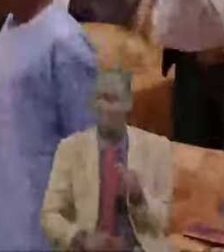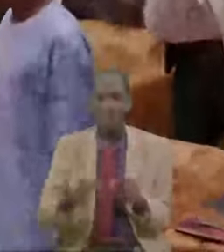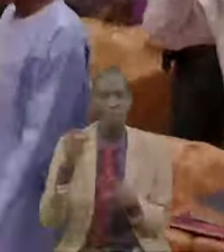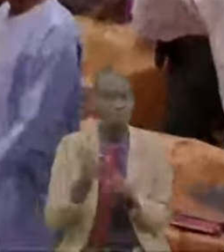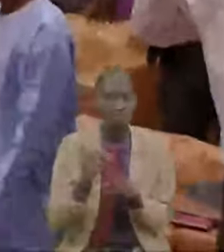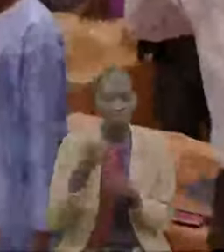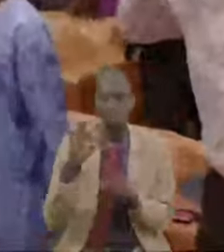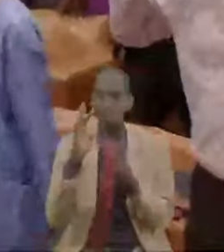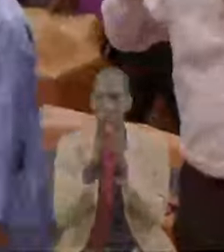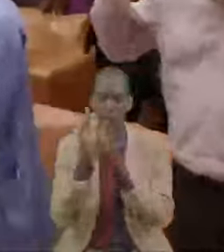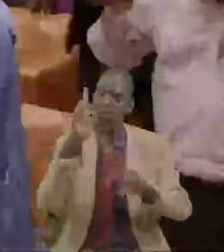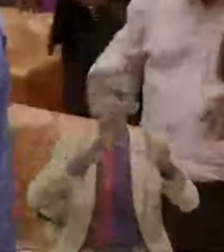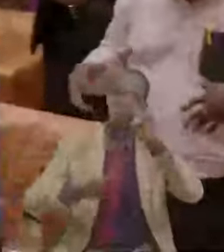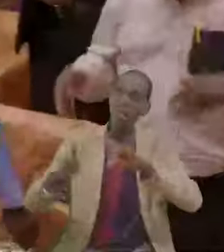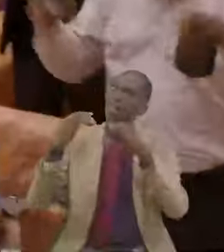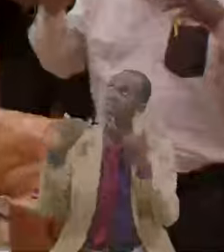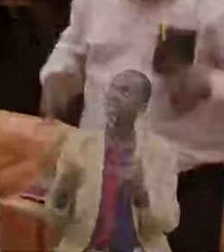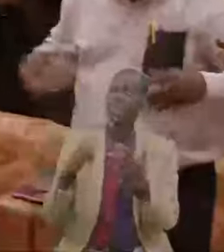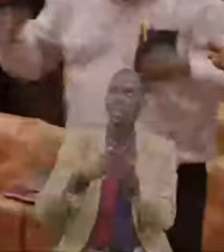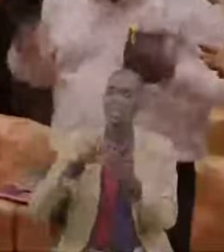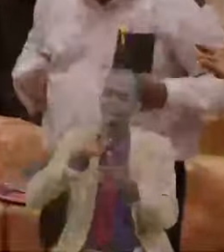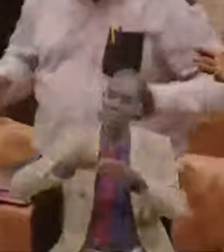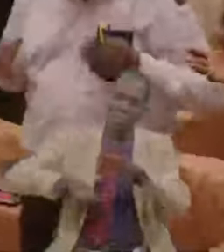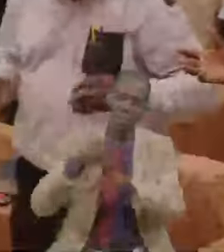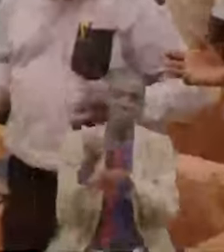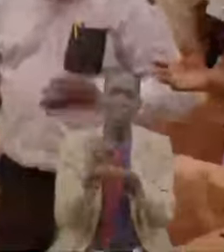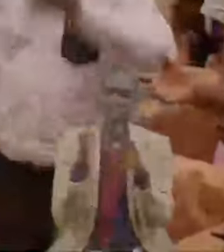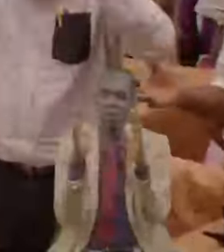posez ce jour est confirmé par le Seigneur.